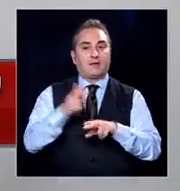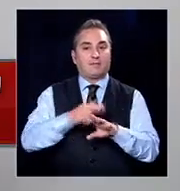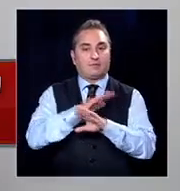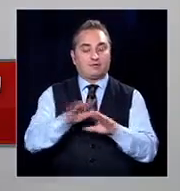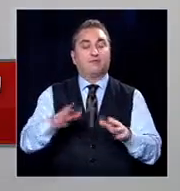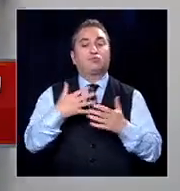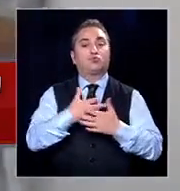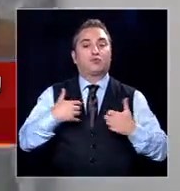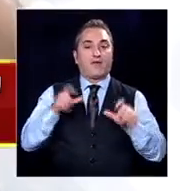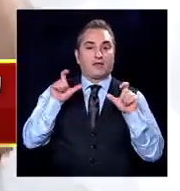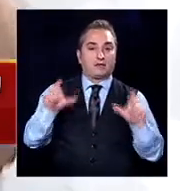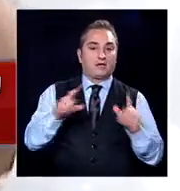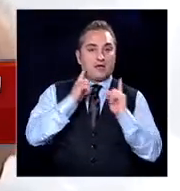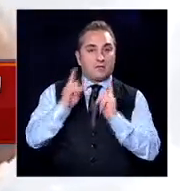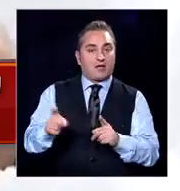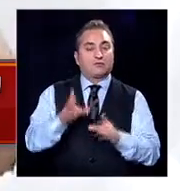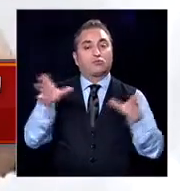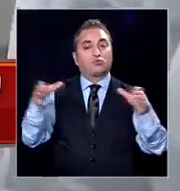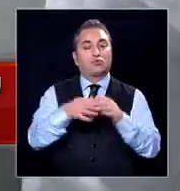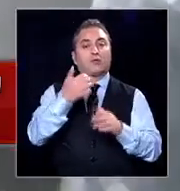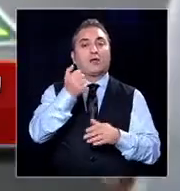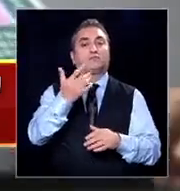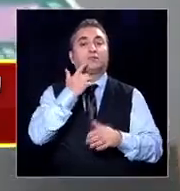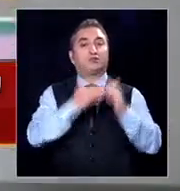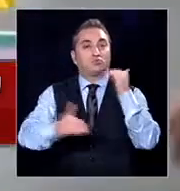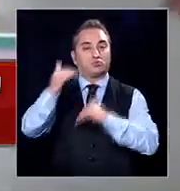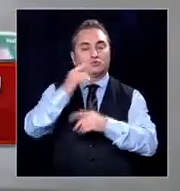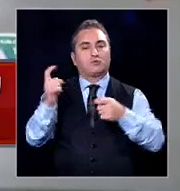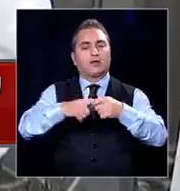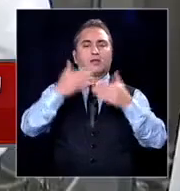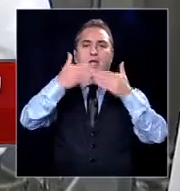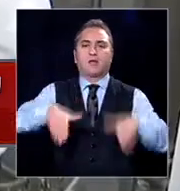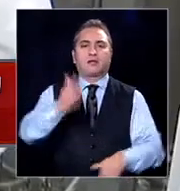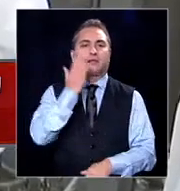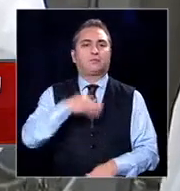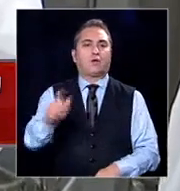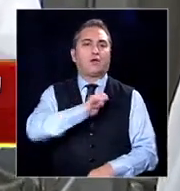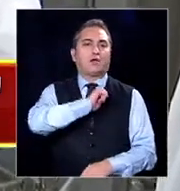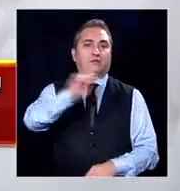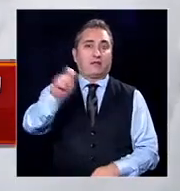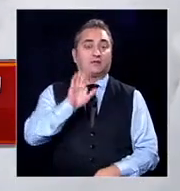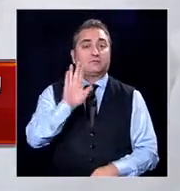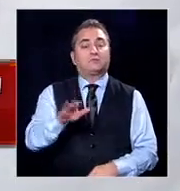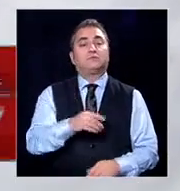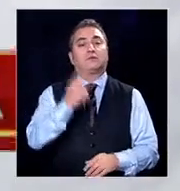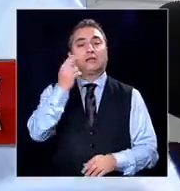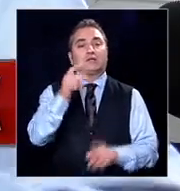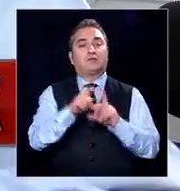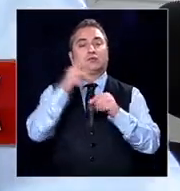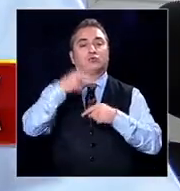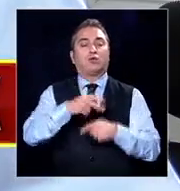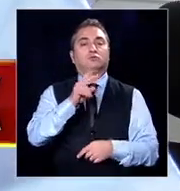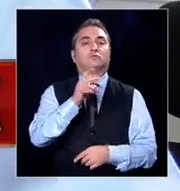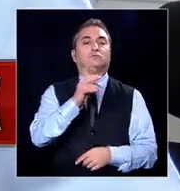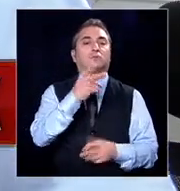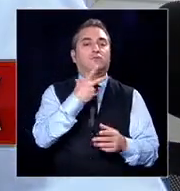işaret etti. Bu grupta da kullanılması önünde engel yok dedi. Aşılar 28 gün arayla 2 doz vurulacak.